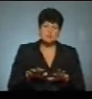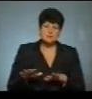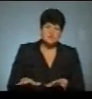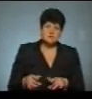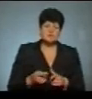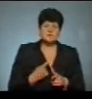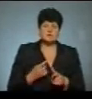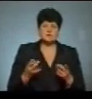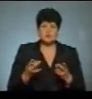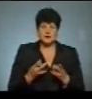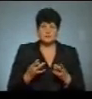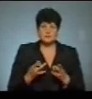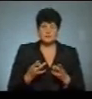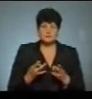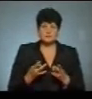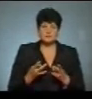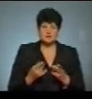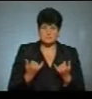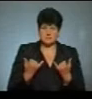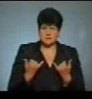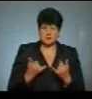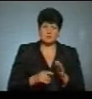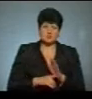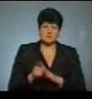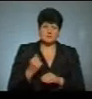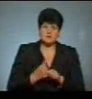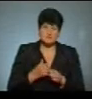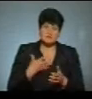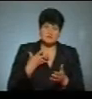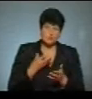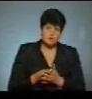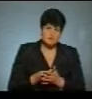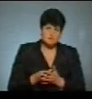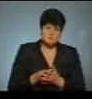треба починати тепер працювати над своїми,